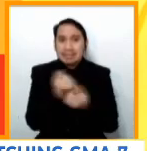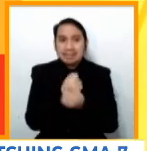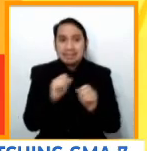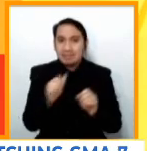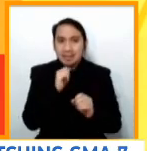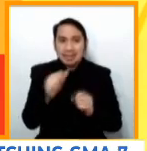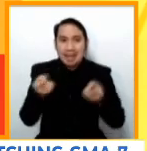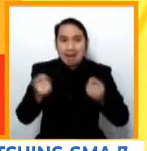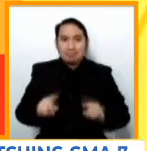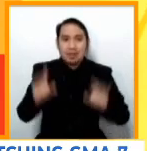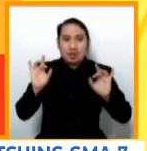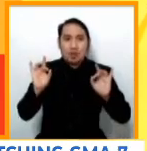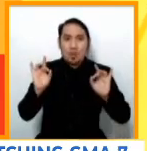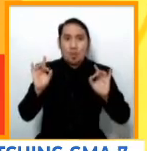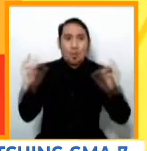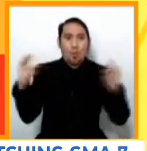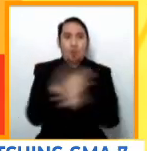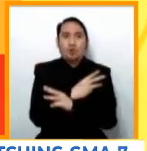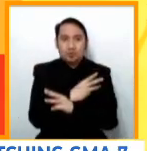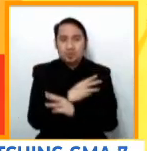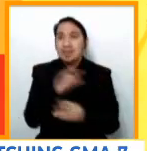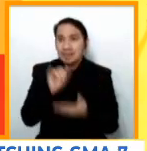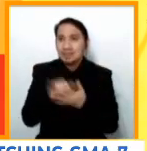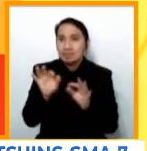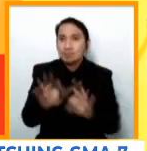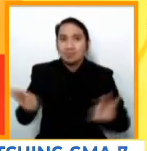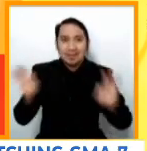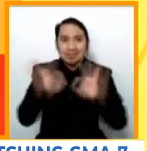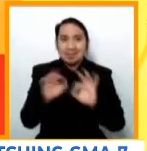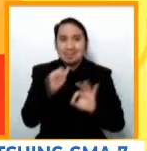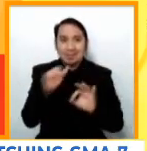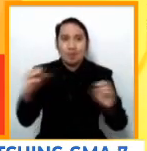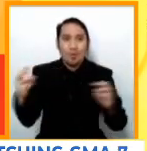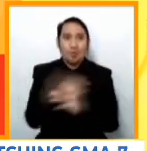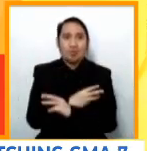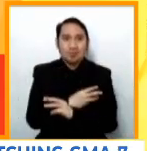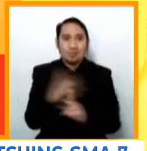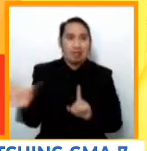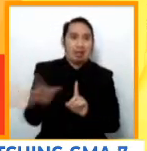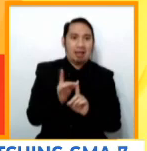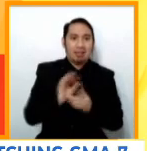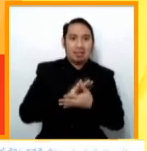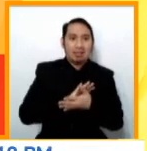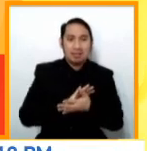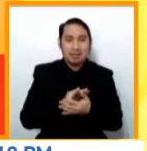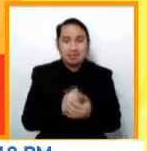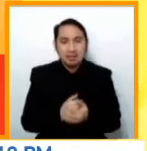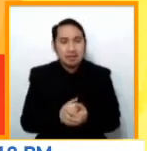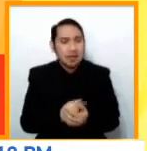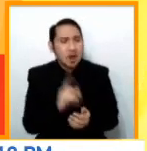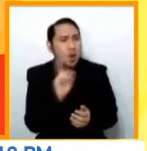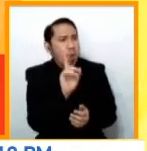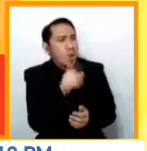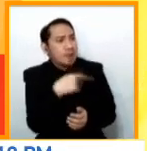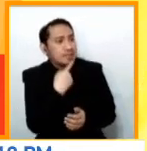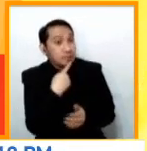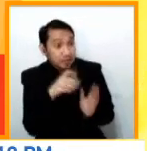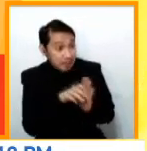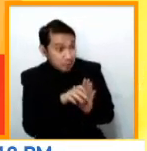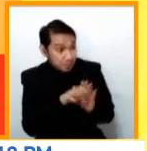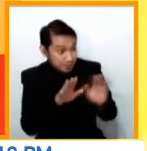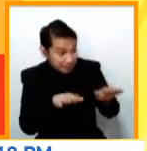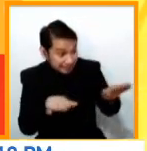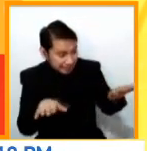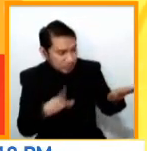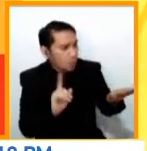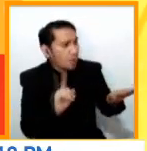yun ang importanteng malaman dyan. Mm-hmm. Dr. Legazpi, ano yung masasabi niyo sa pagbabakuna sa mga bata kontra COVID-19? Kasi